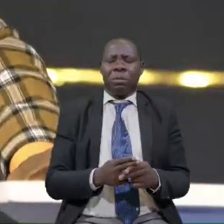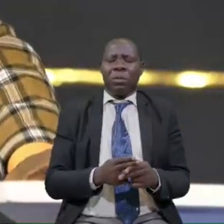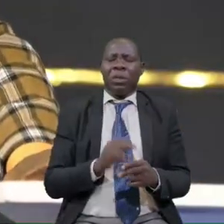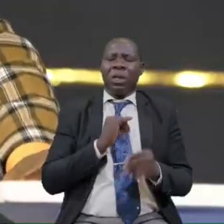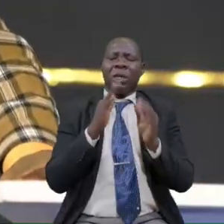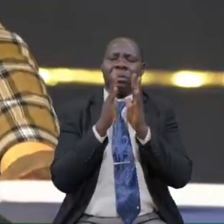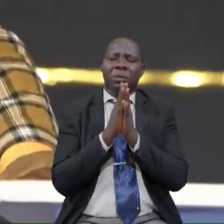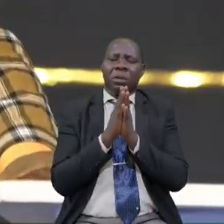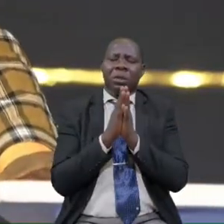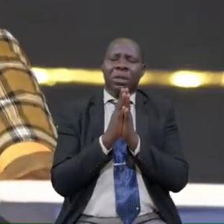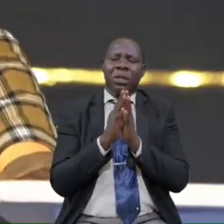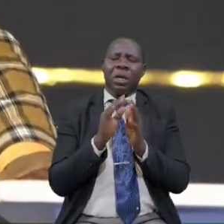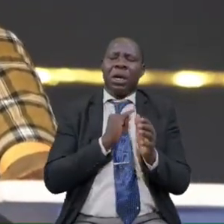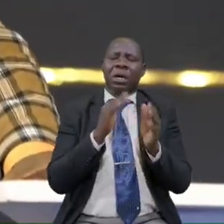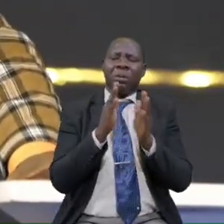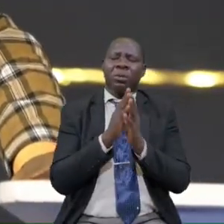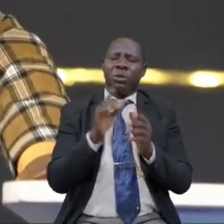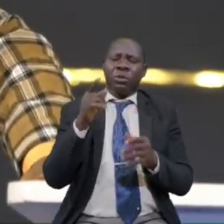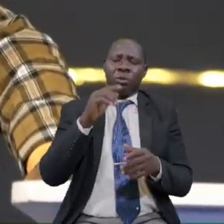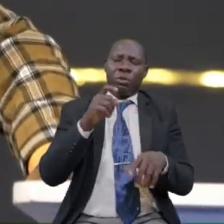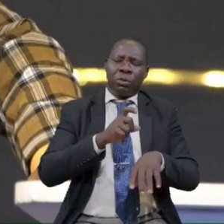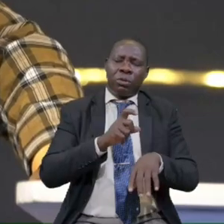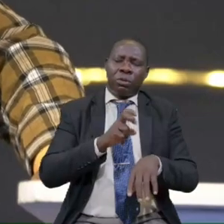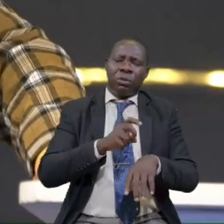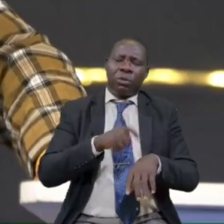Le cerveau, je prie que tu touches ce cerveau-là.